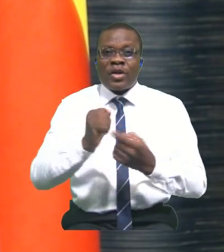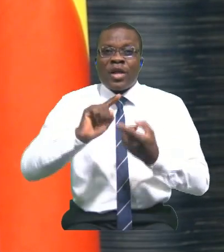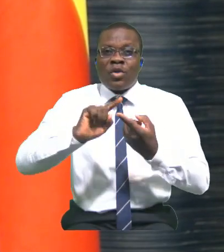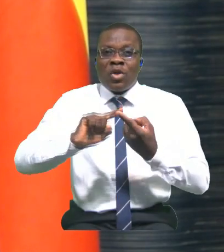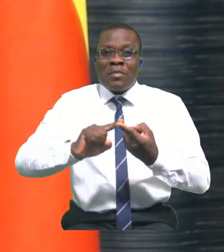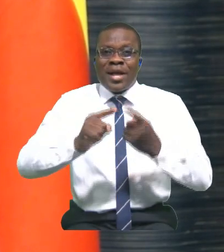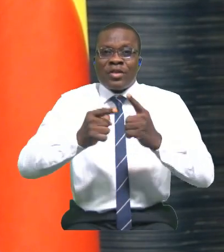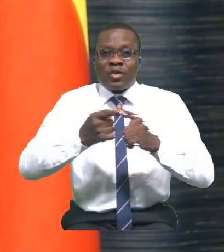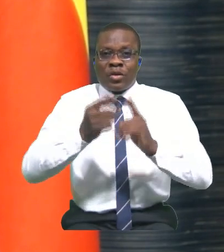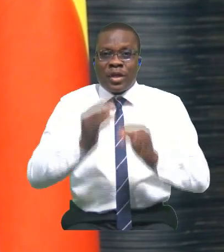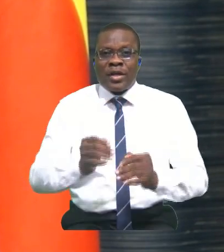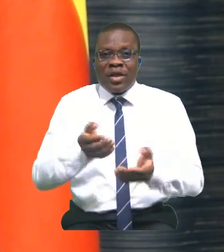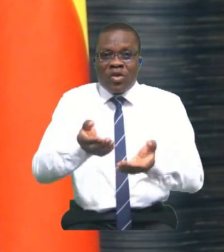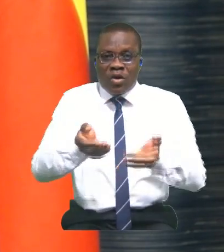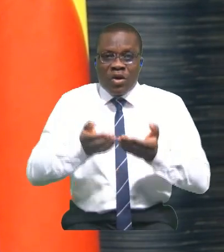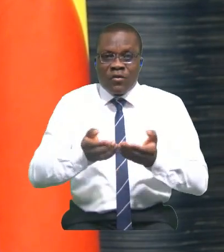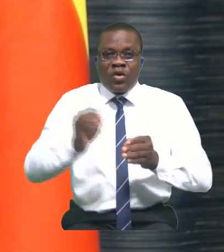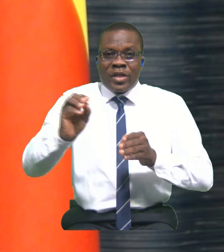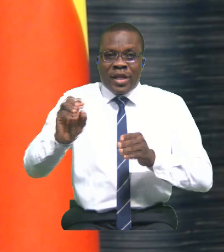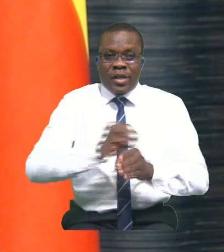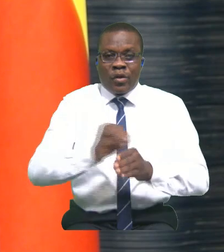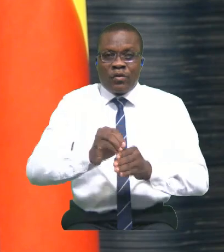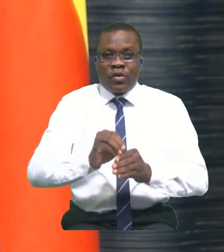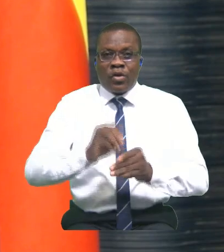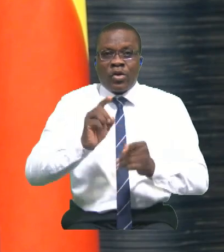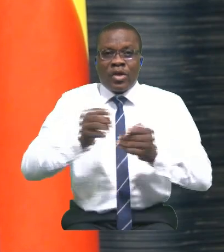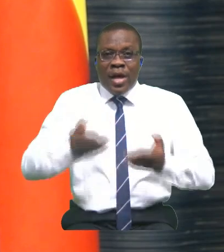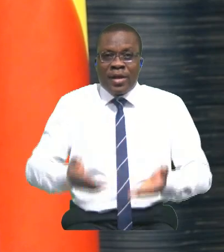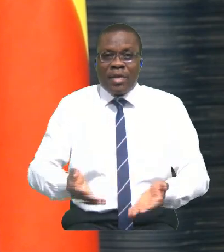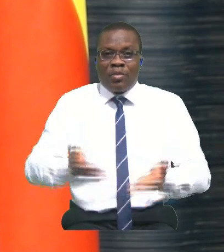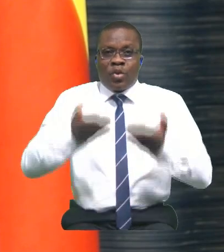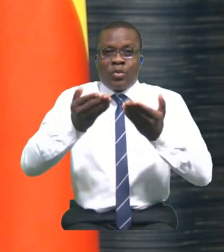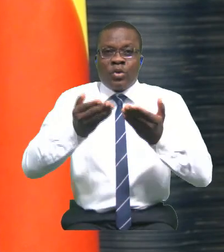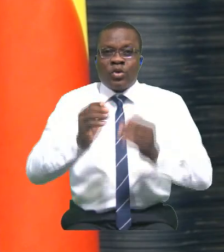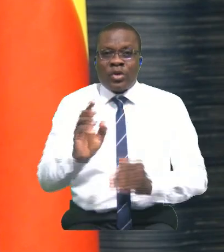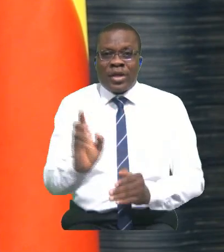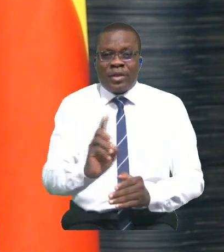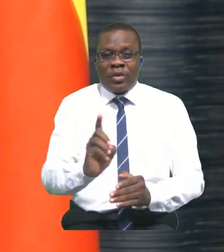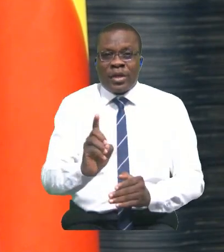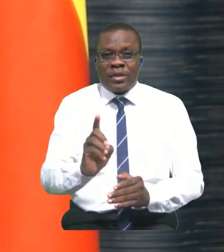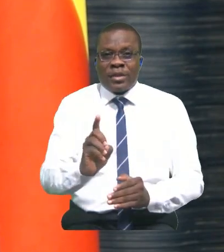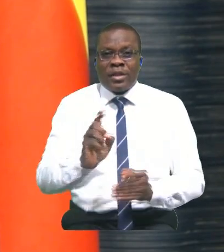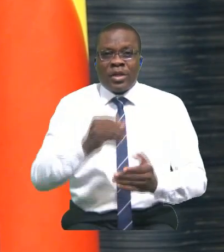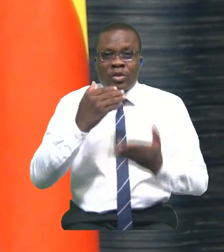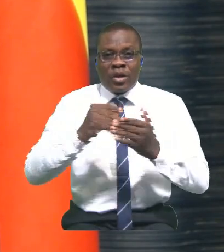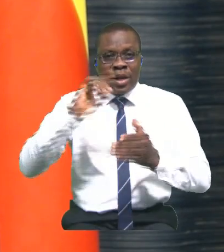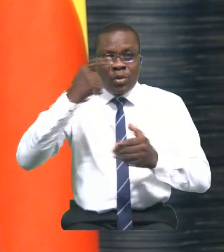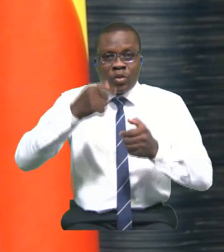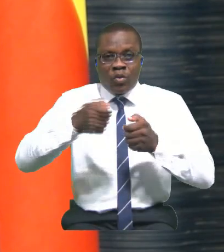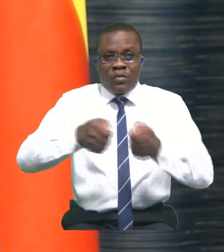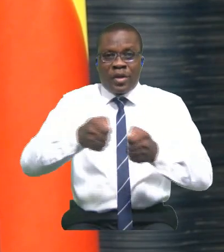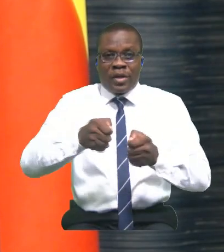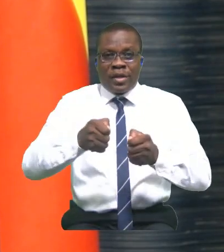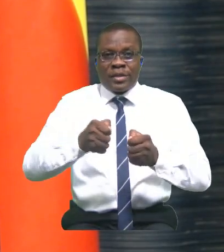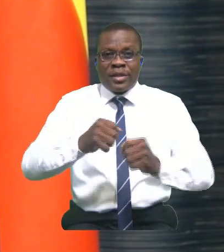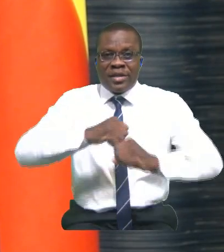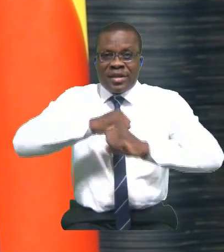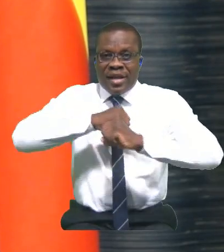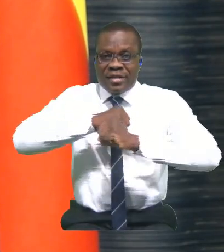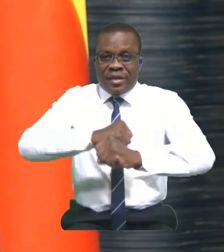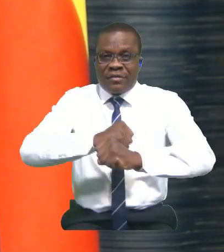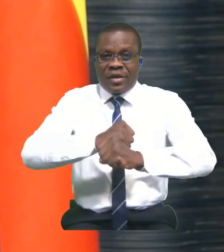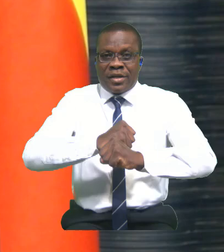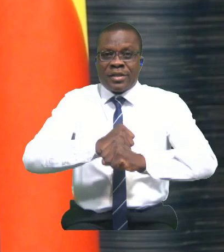leur volonté d' vré à la promotion de la démocratie de la bonne gouvernance de la défense et de la